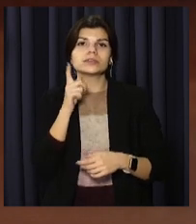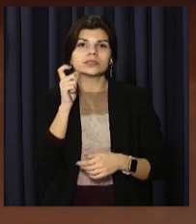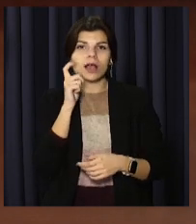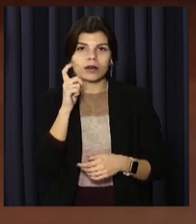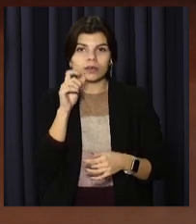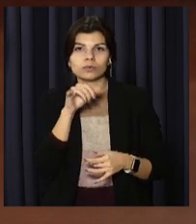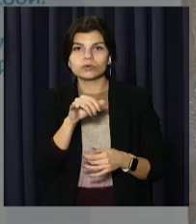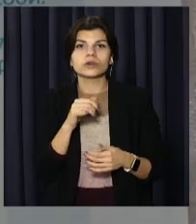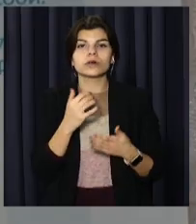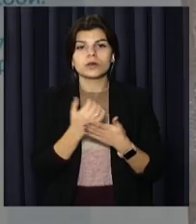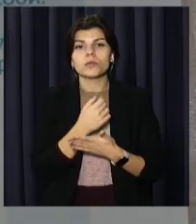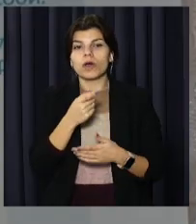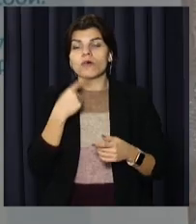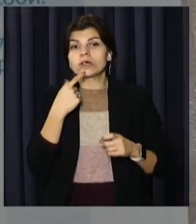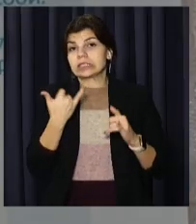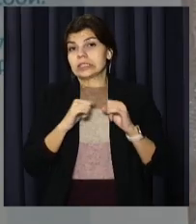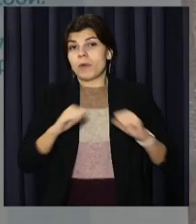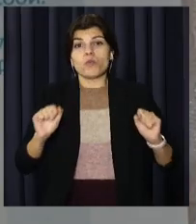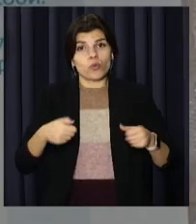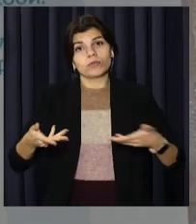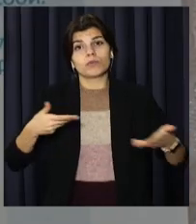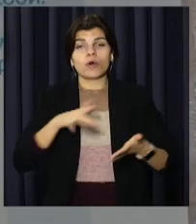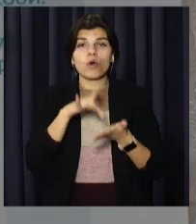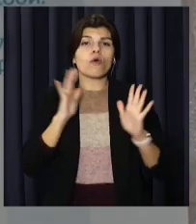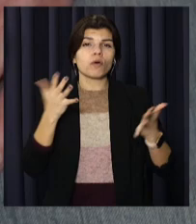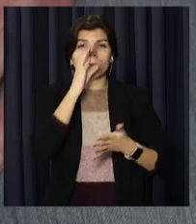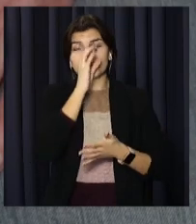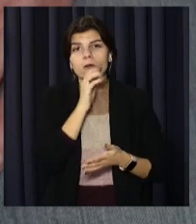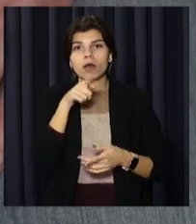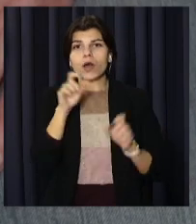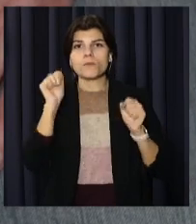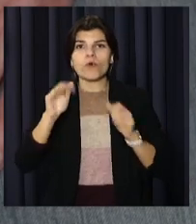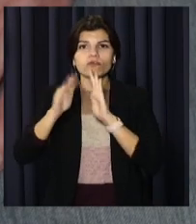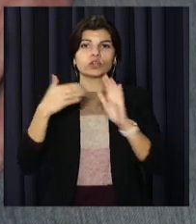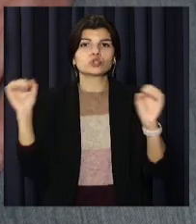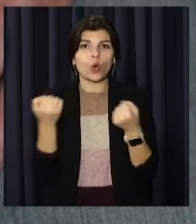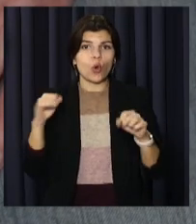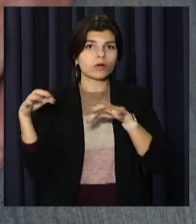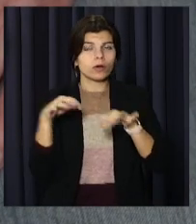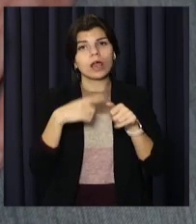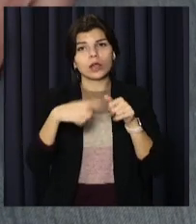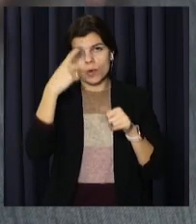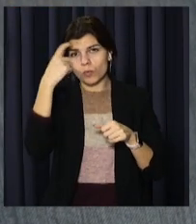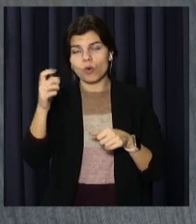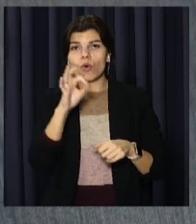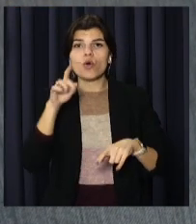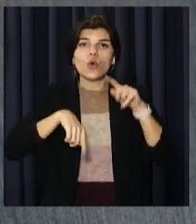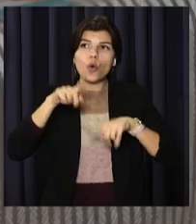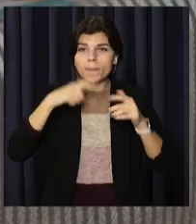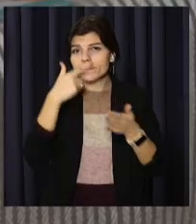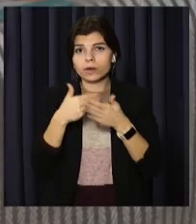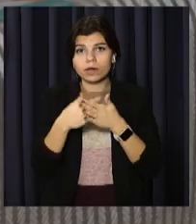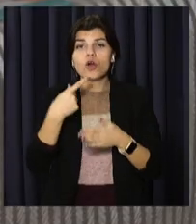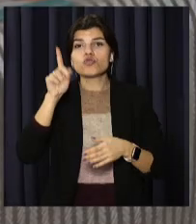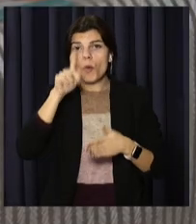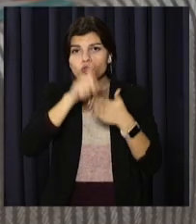даному браслеті тепер може сміливо гуляти містом. Бо якщо стане зле, їй зможуть викликати швидку або повідомити про стан родичам.